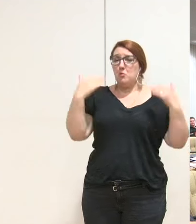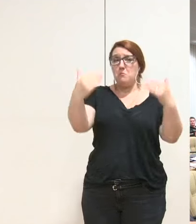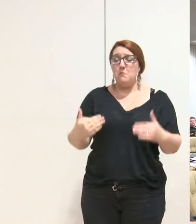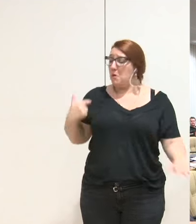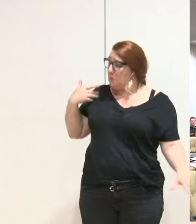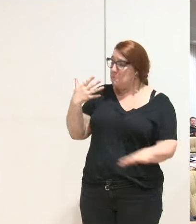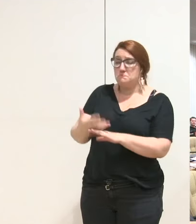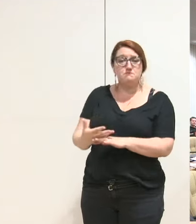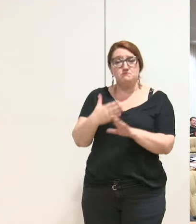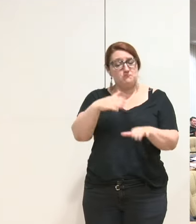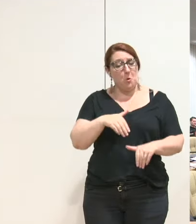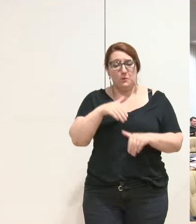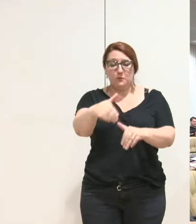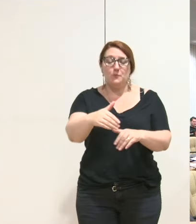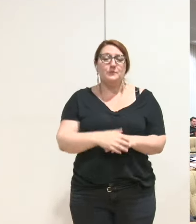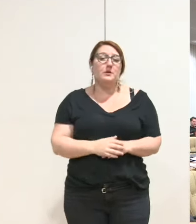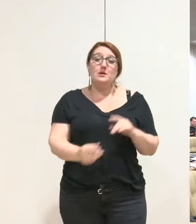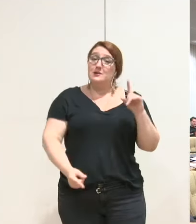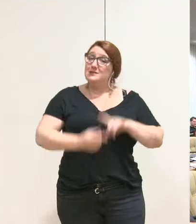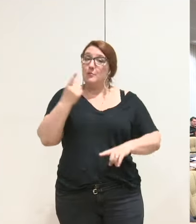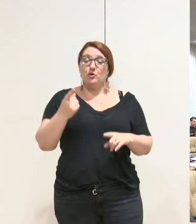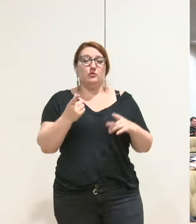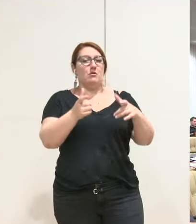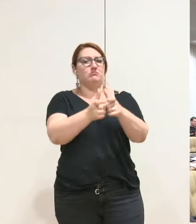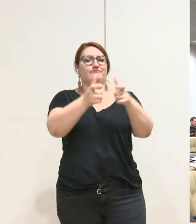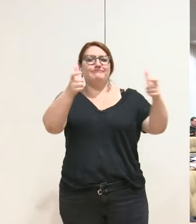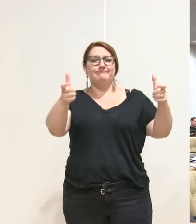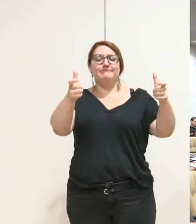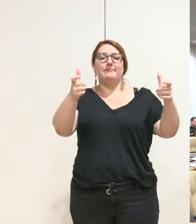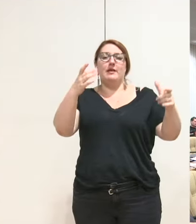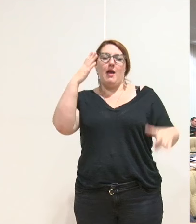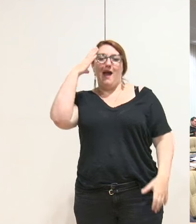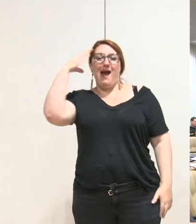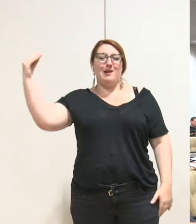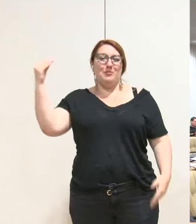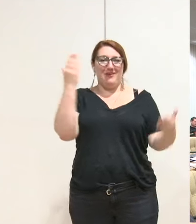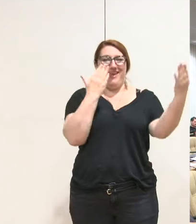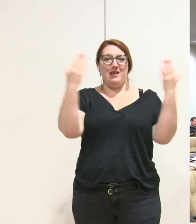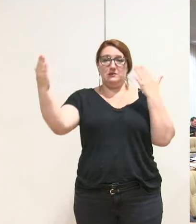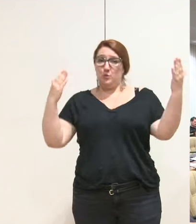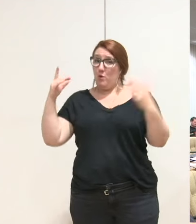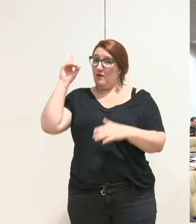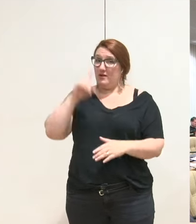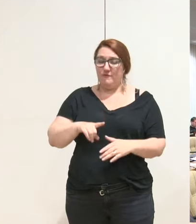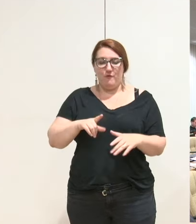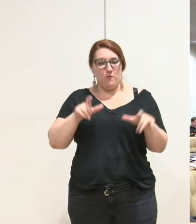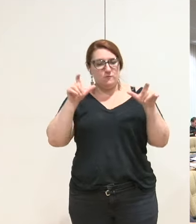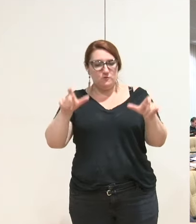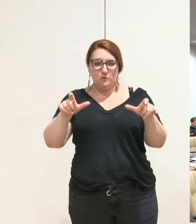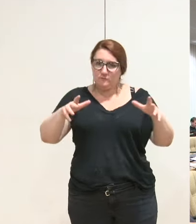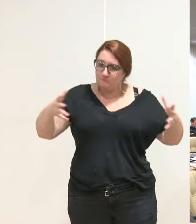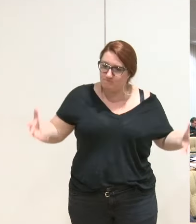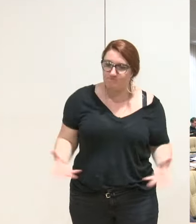qu'il faut donner toutes les chances à alpexo de rebondir de se redresser ceci dit plusieurs